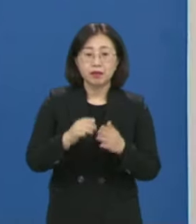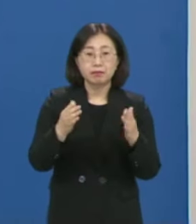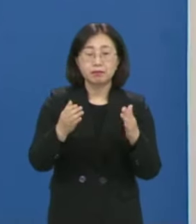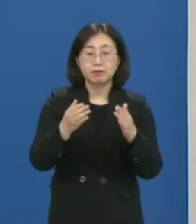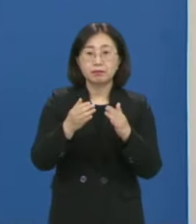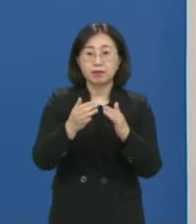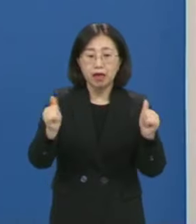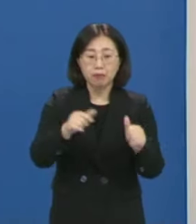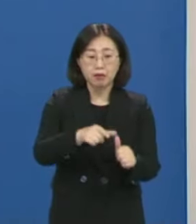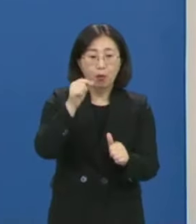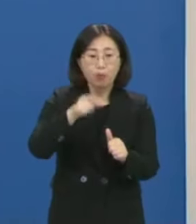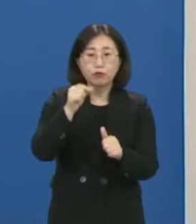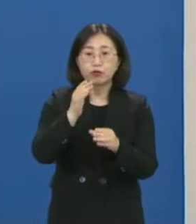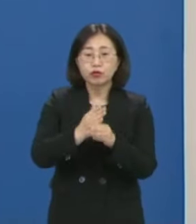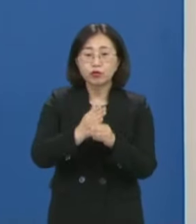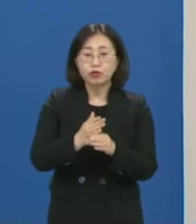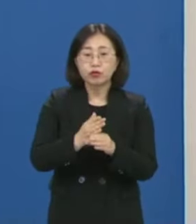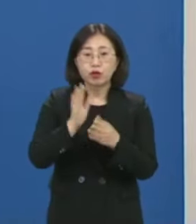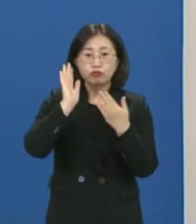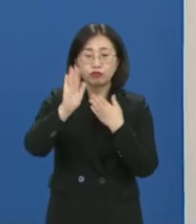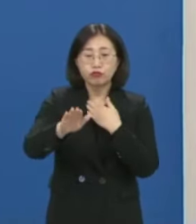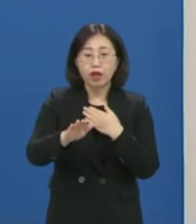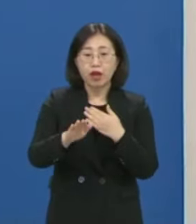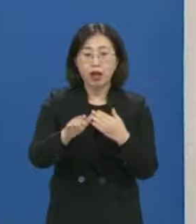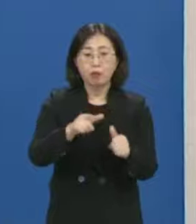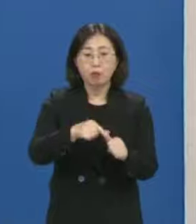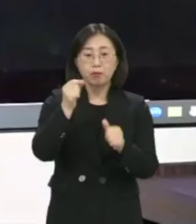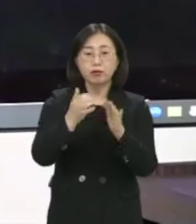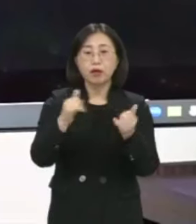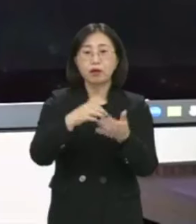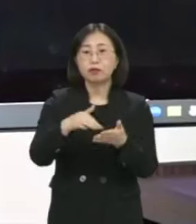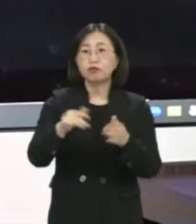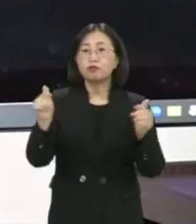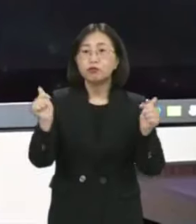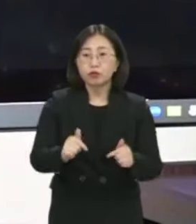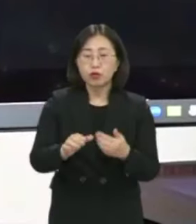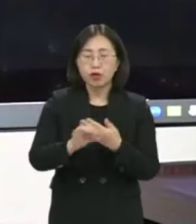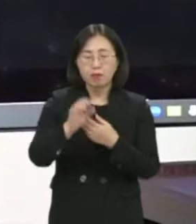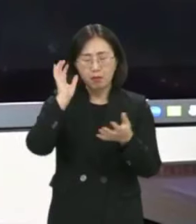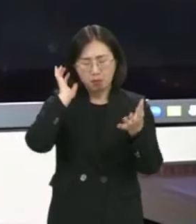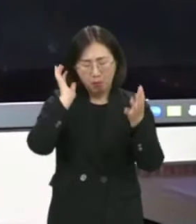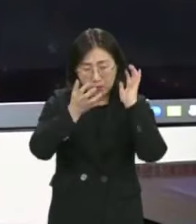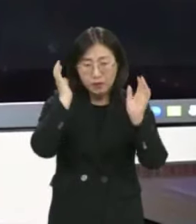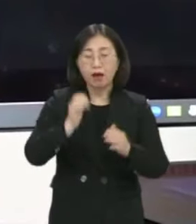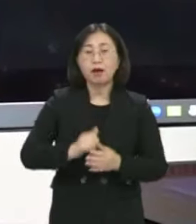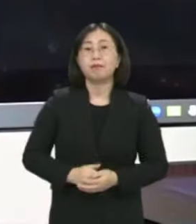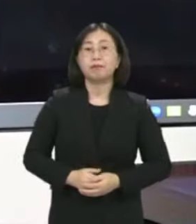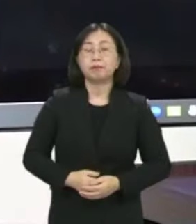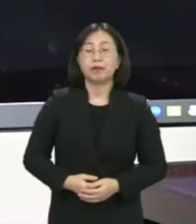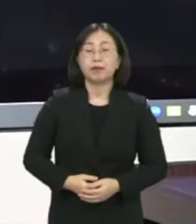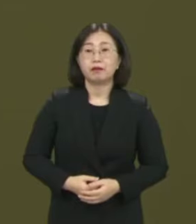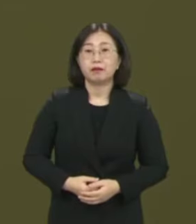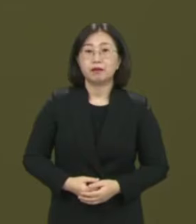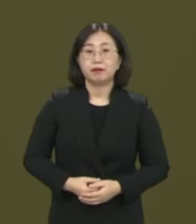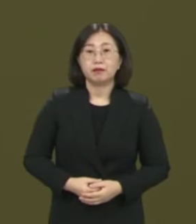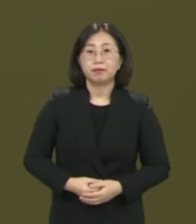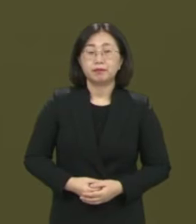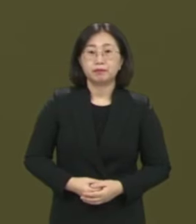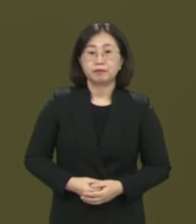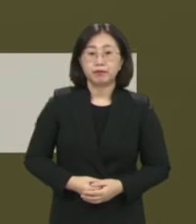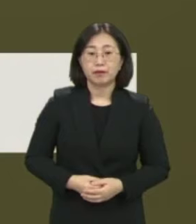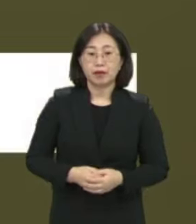뒤늦게 산발 인원을 조정할 경우 큰 사회적 혼란이 올 거라며 의대 증원 백지 요구에 확실히 선을었습니다